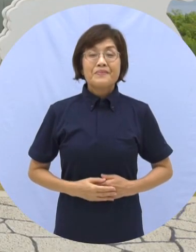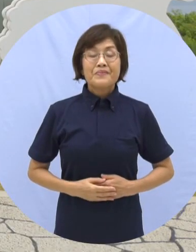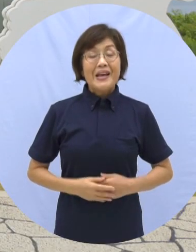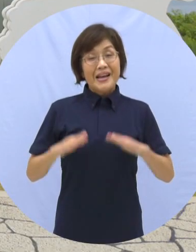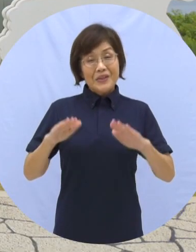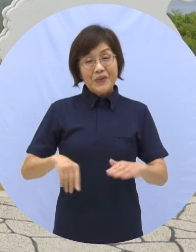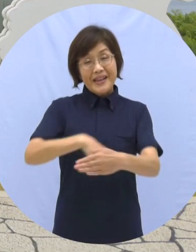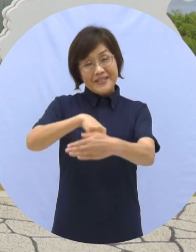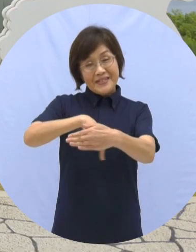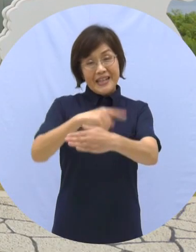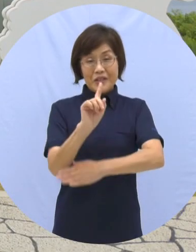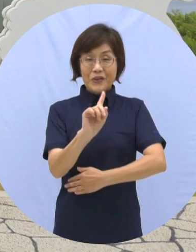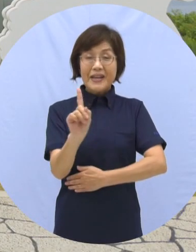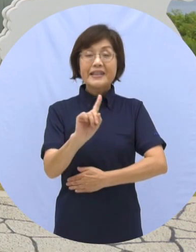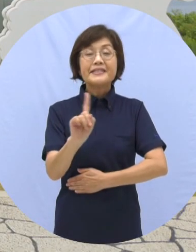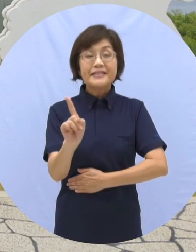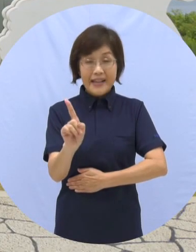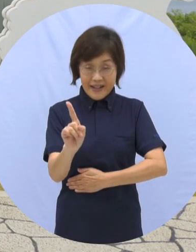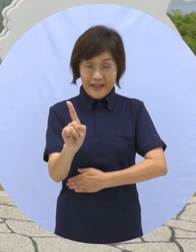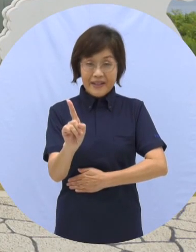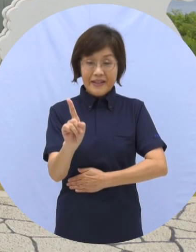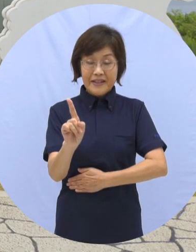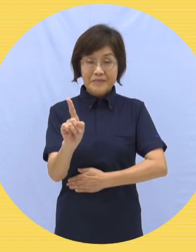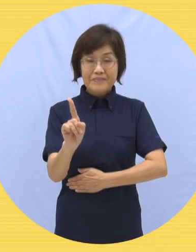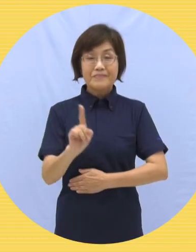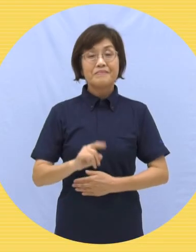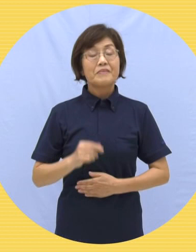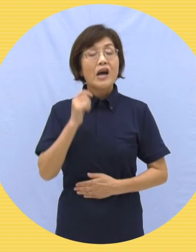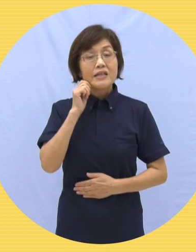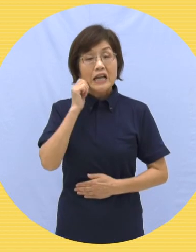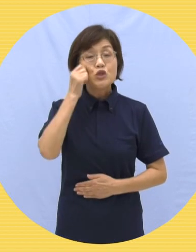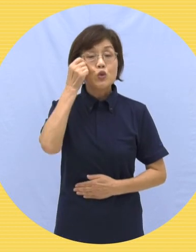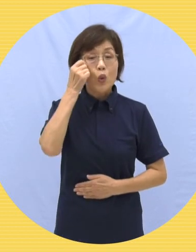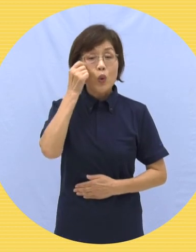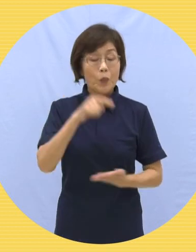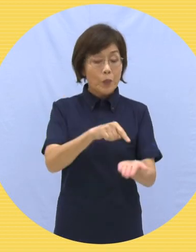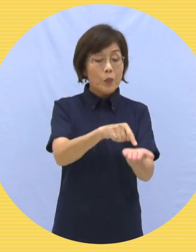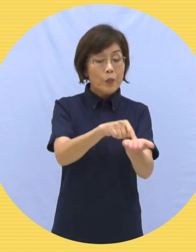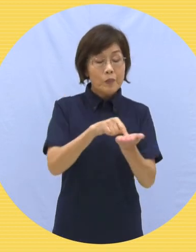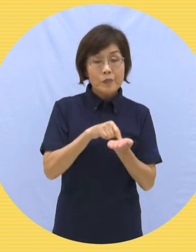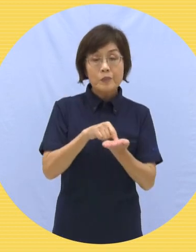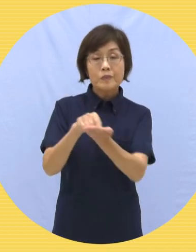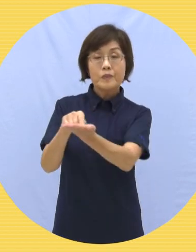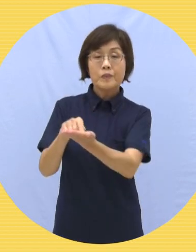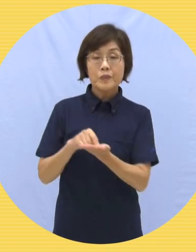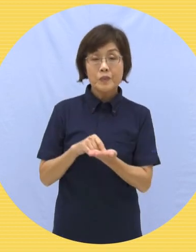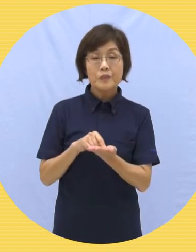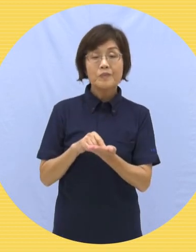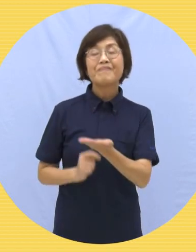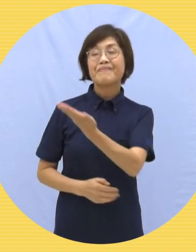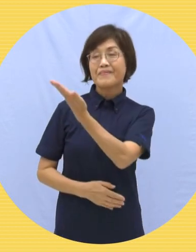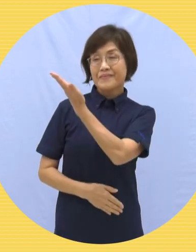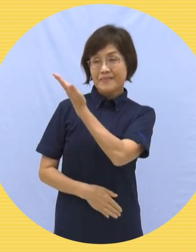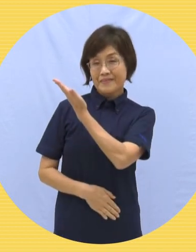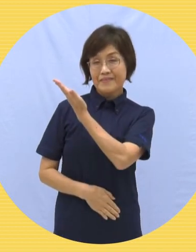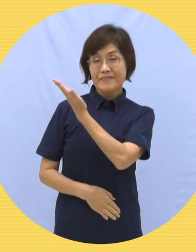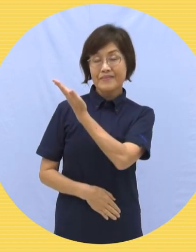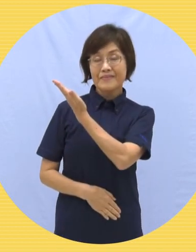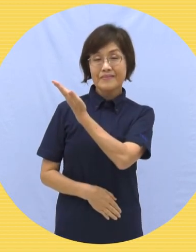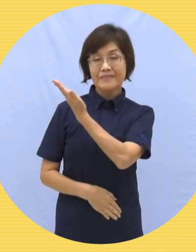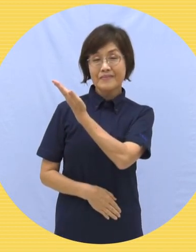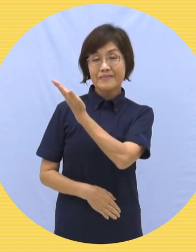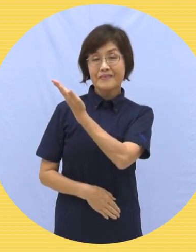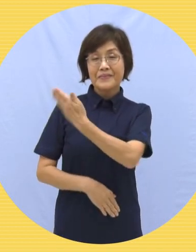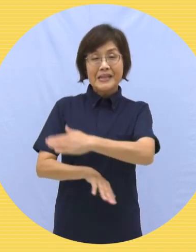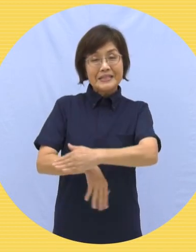今回のキラッと佐世保はいかがでしたか？ 番組の感想を送っていただいた方の中から再開発火ド